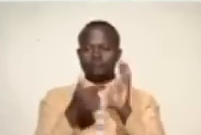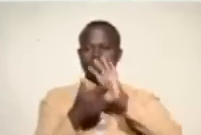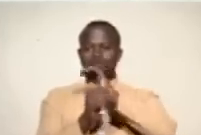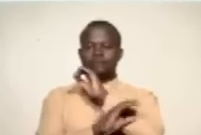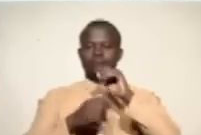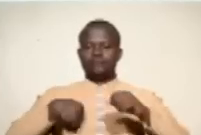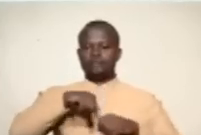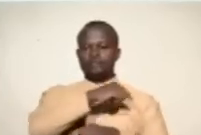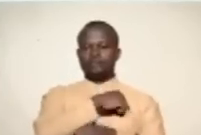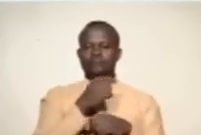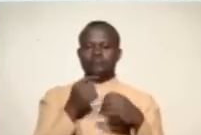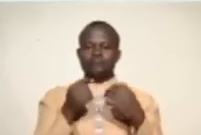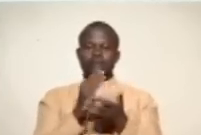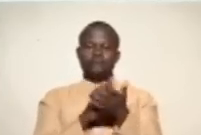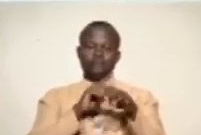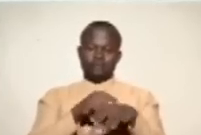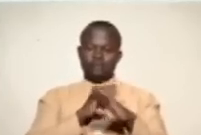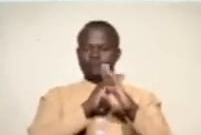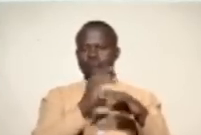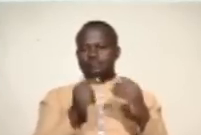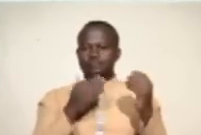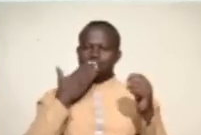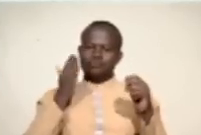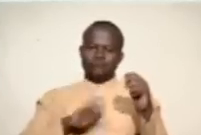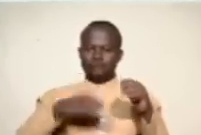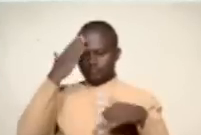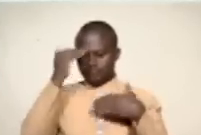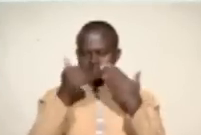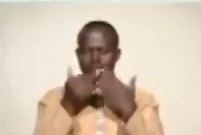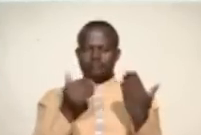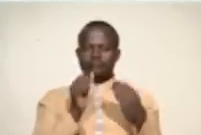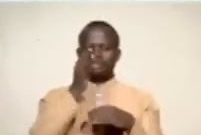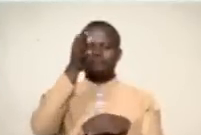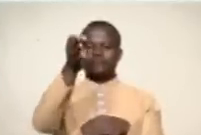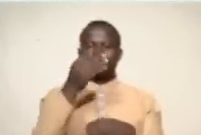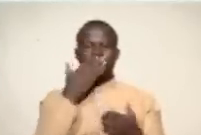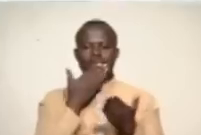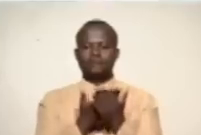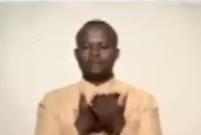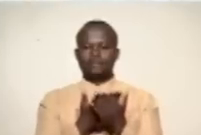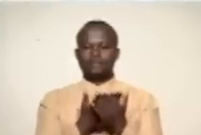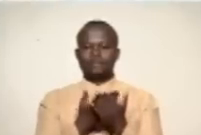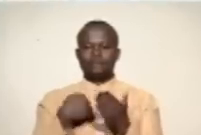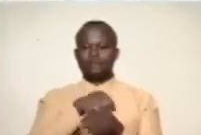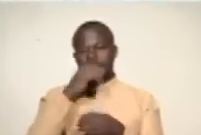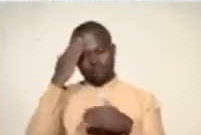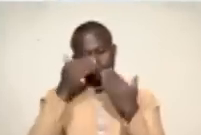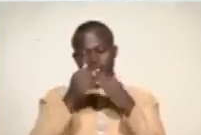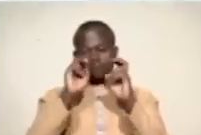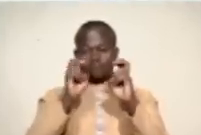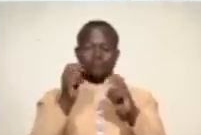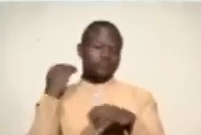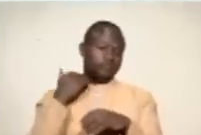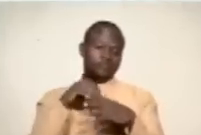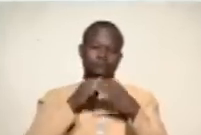igihugu cyacu. Nahijiye njyewe ni ugukumira ibyabaye kugira ngo ahazaza hazaba ari heza. Tuzi neza ko Jenoside